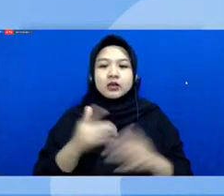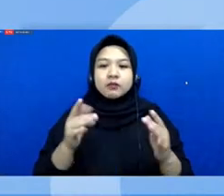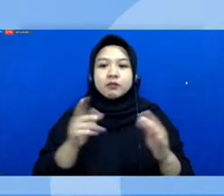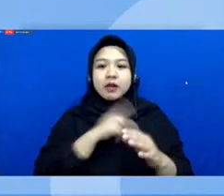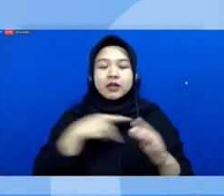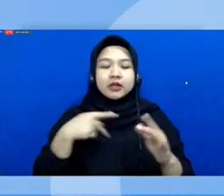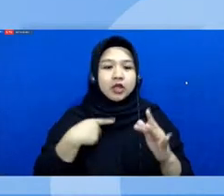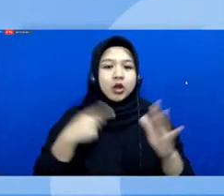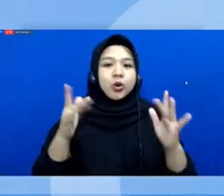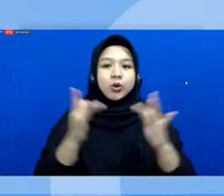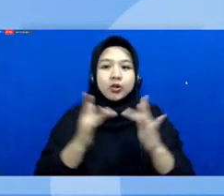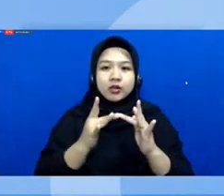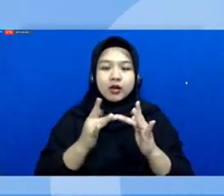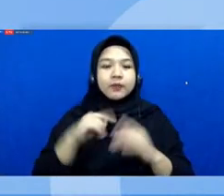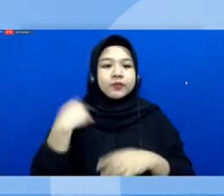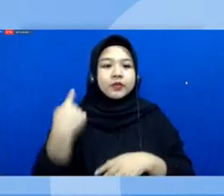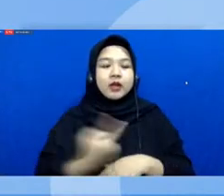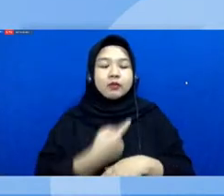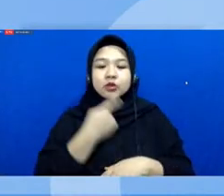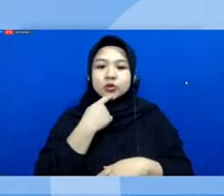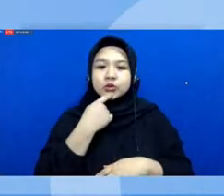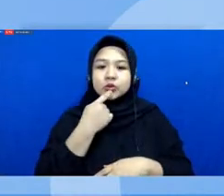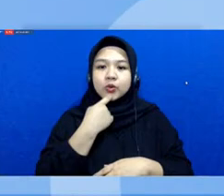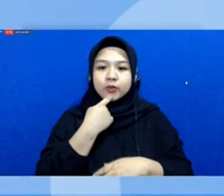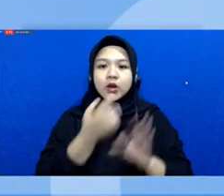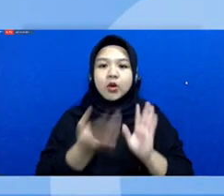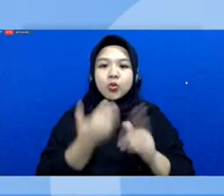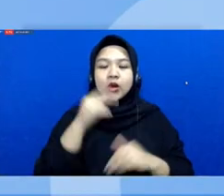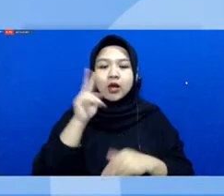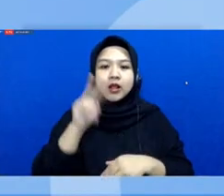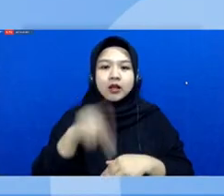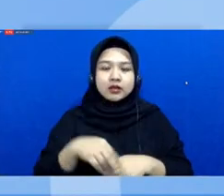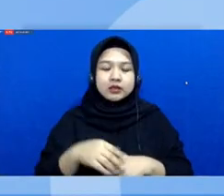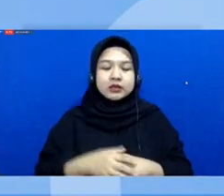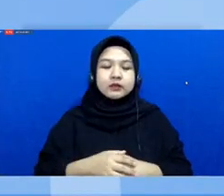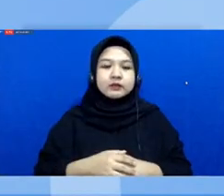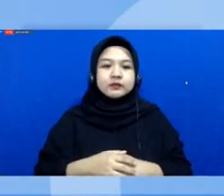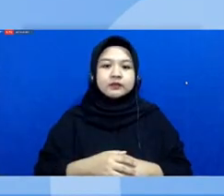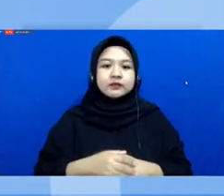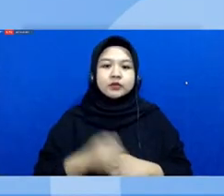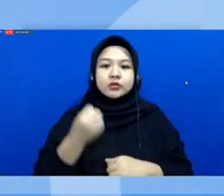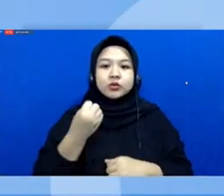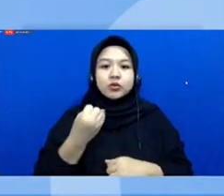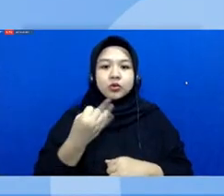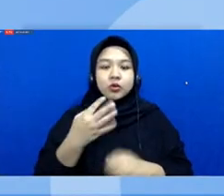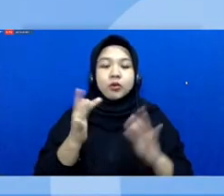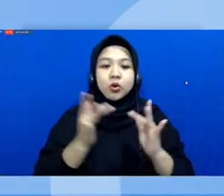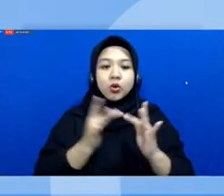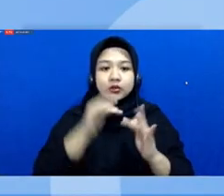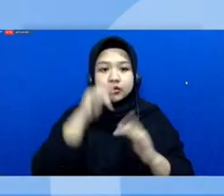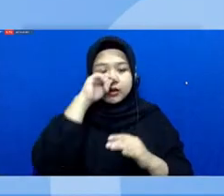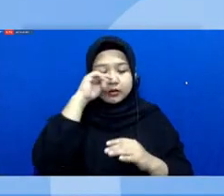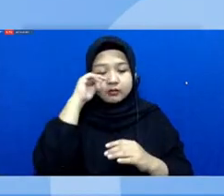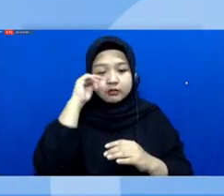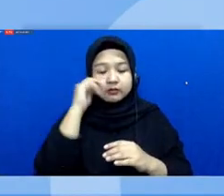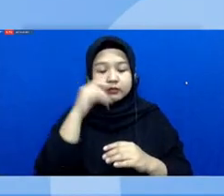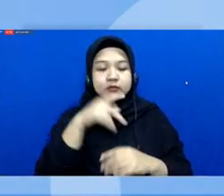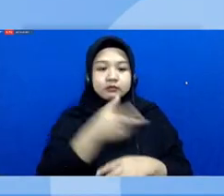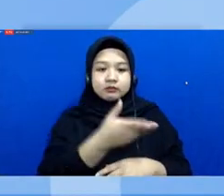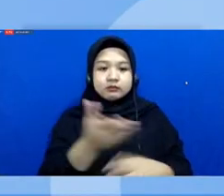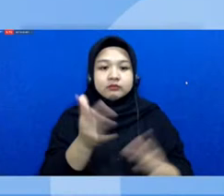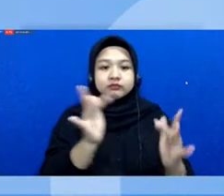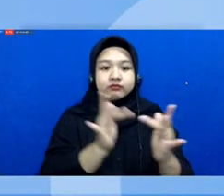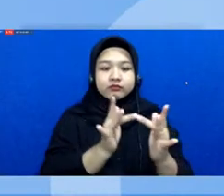panitia, di mana kami coba untuk ulang kembali bahwa nomor kontak yang akan menghubungi kepada para